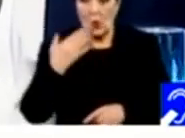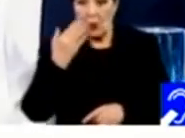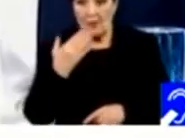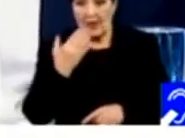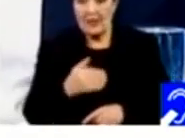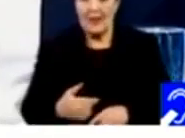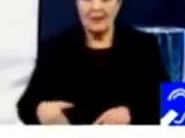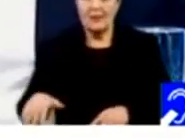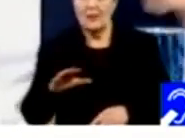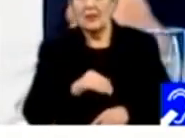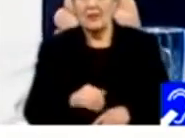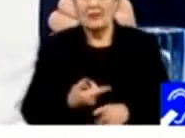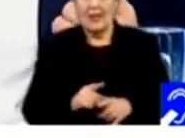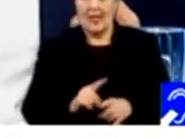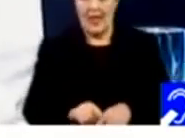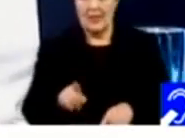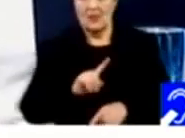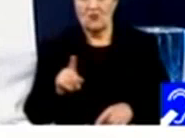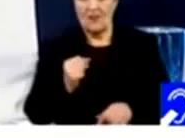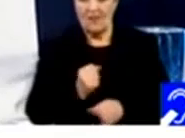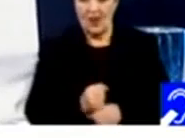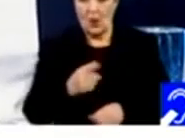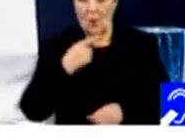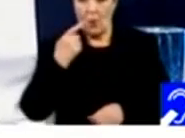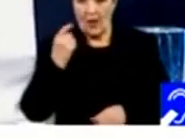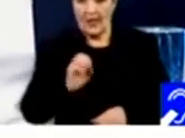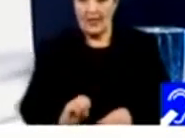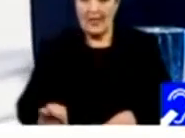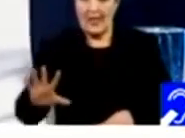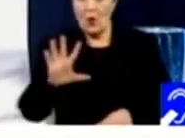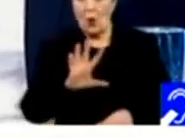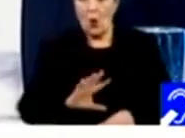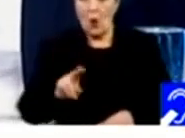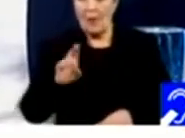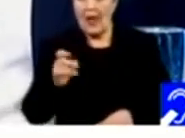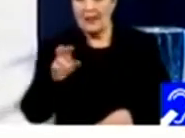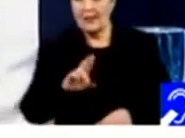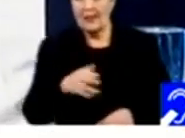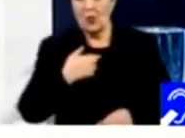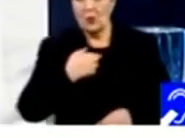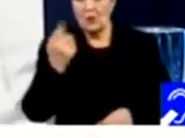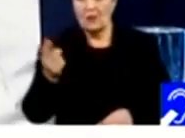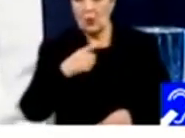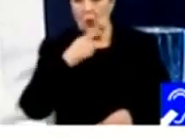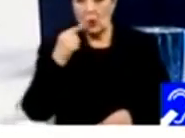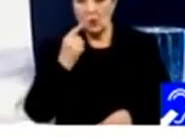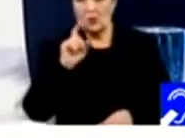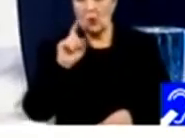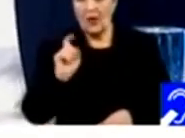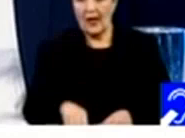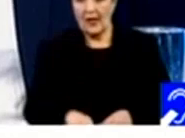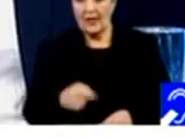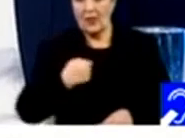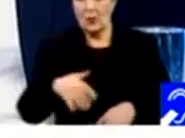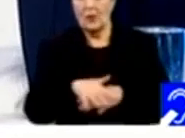votat spanioli, italienii. Iată ce fac eu. Eu fac politică europeană. Eu nu votez pentru Rusia, pentru Ucraina. Eu votez